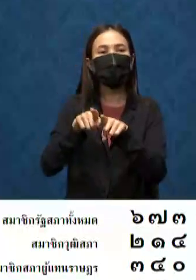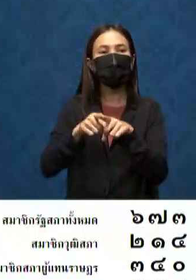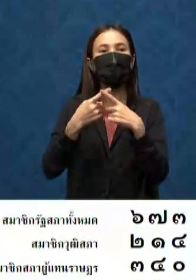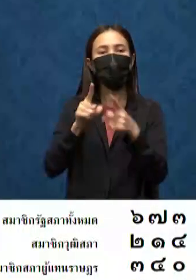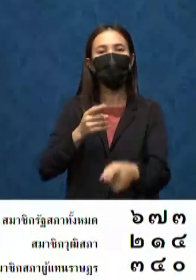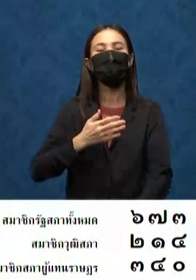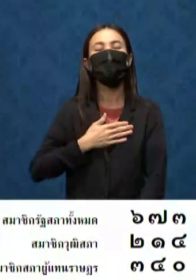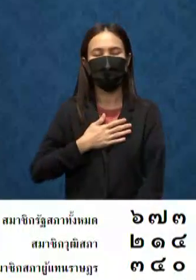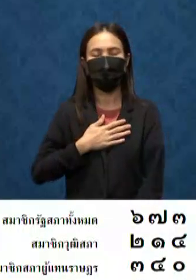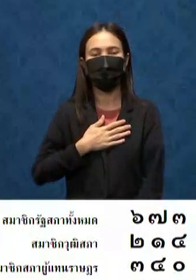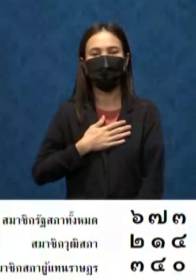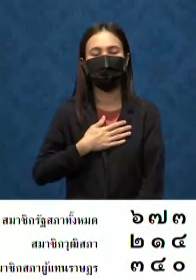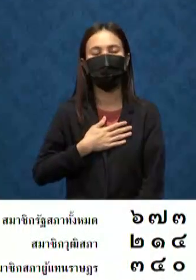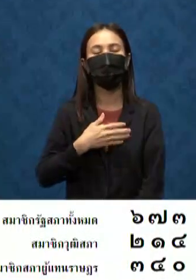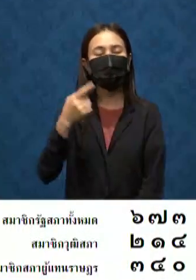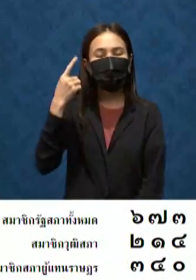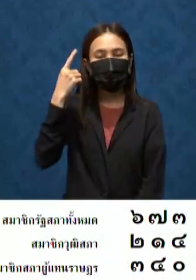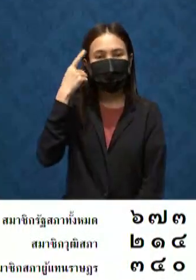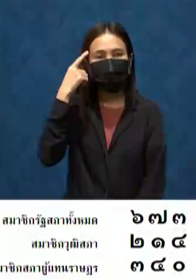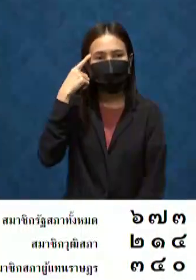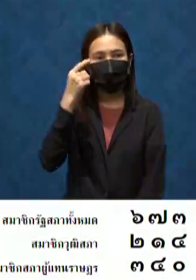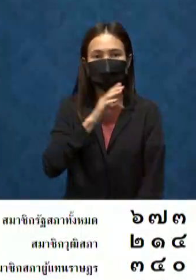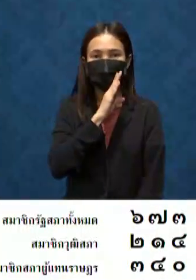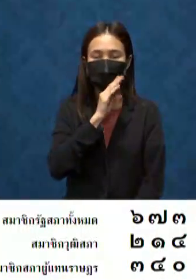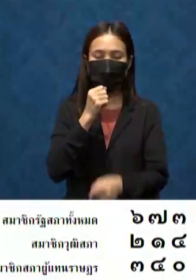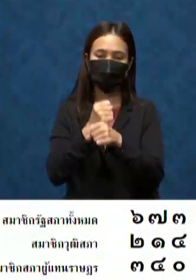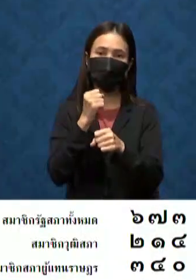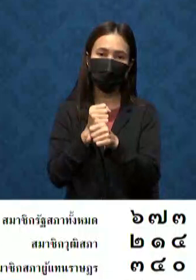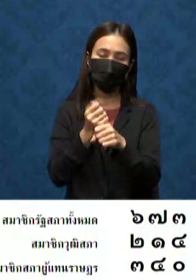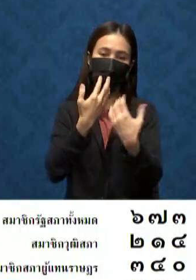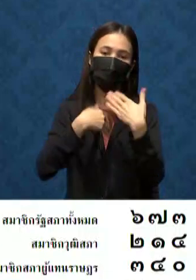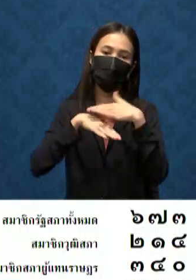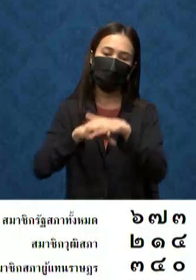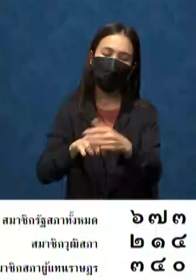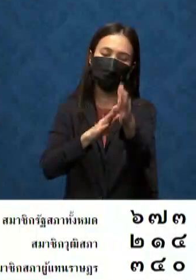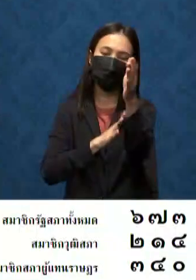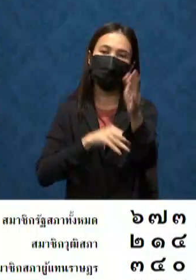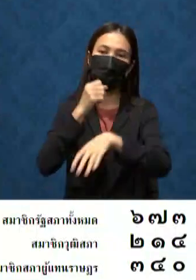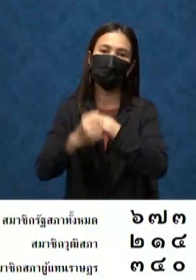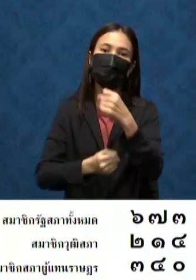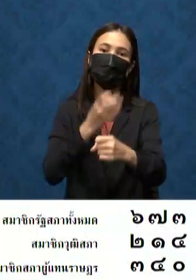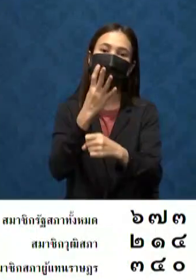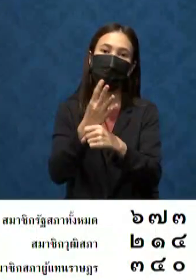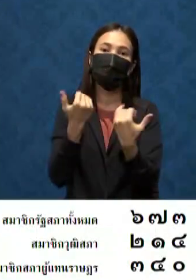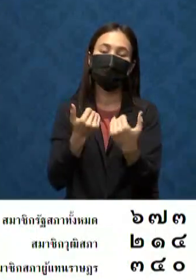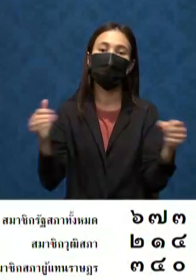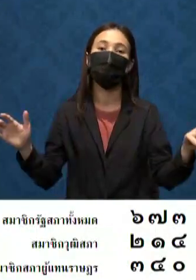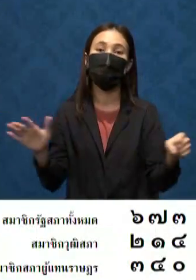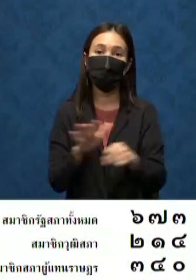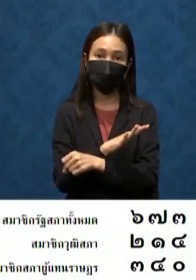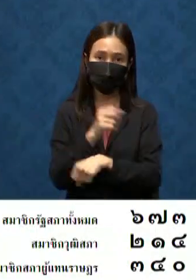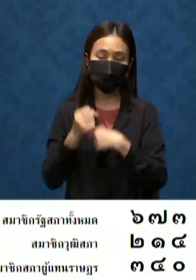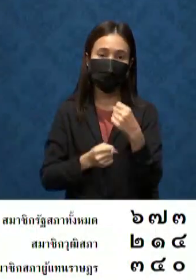ในสิ่งที่ผมเห็นว่าการทำงานร่วมกันมาตลอดเกือบ 4ปีซึ่งกำลังจะครบวาระ